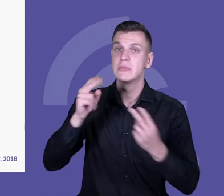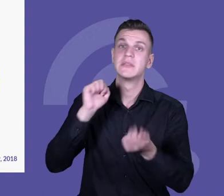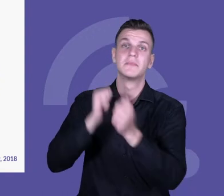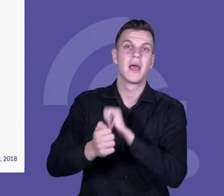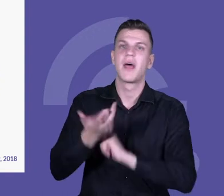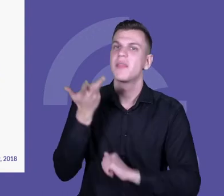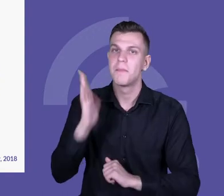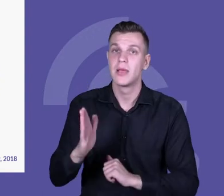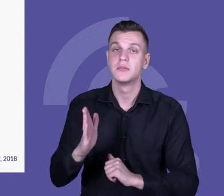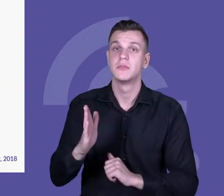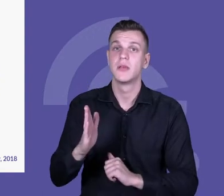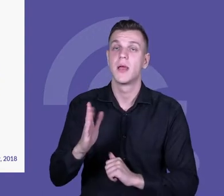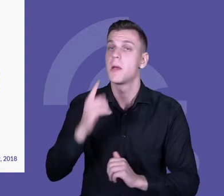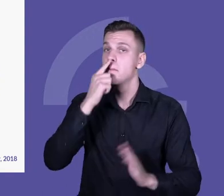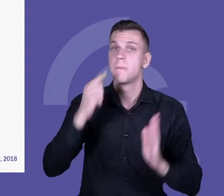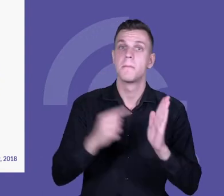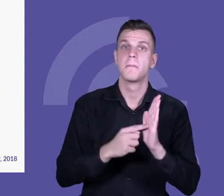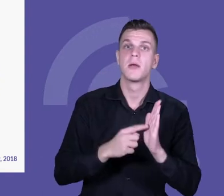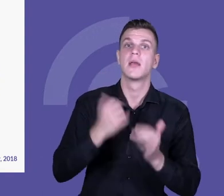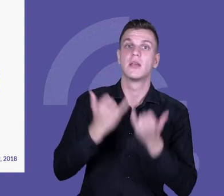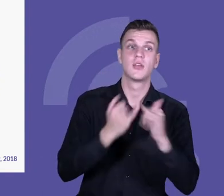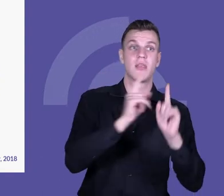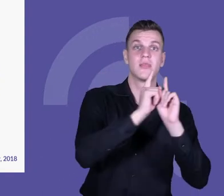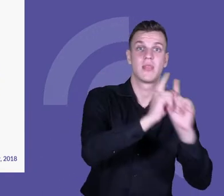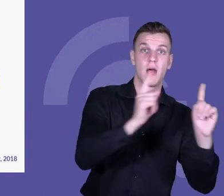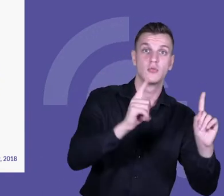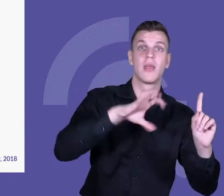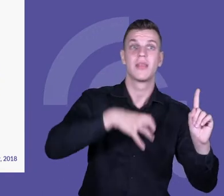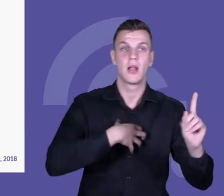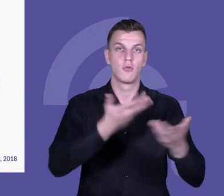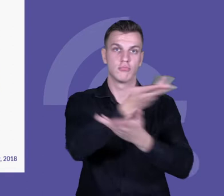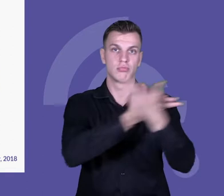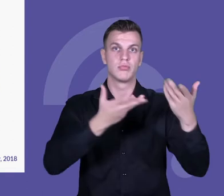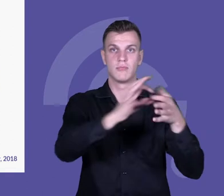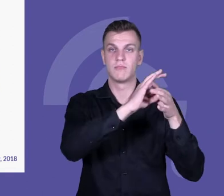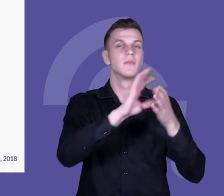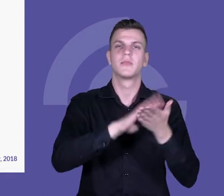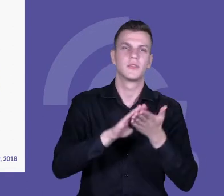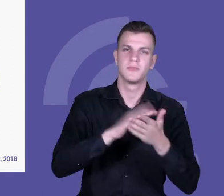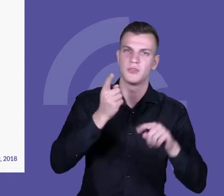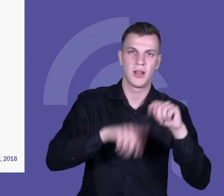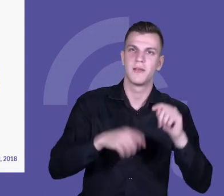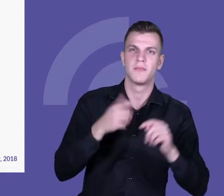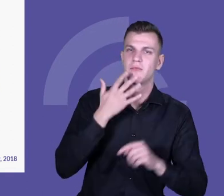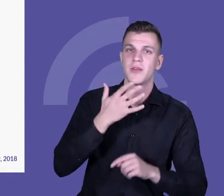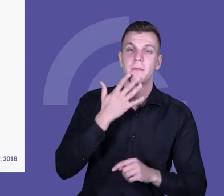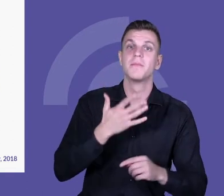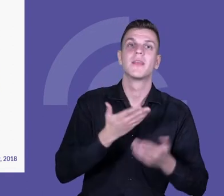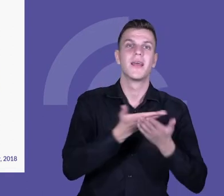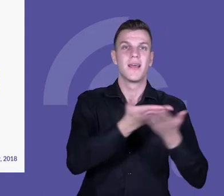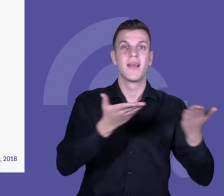się faktyczna interakcja pomiędzy nauczycielami i dyrektorami, nauczycielami i uczniami, co dużo było o dyrektorach